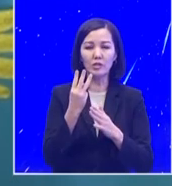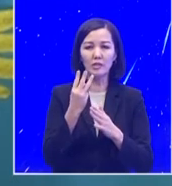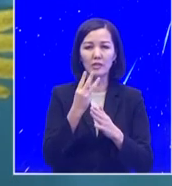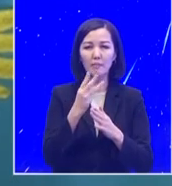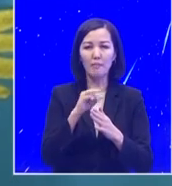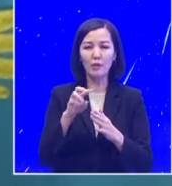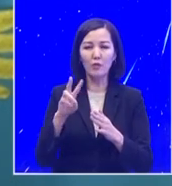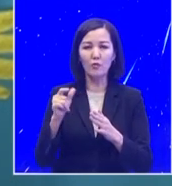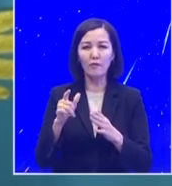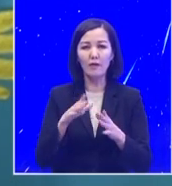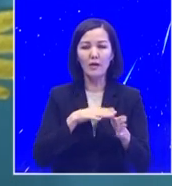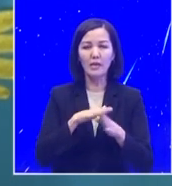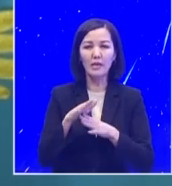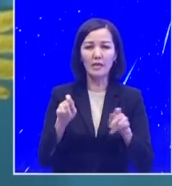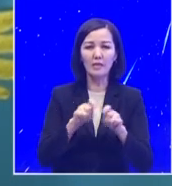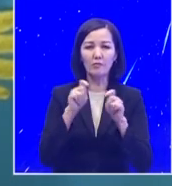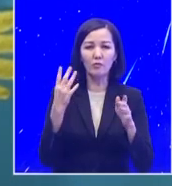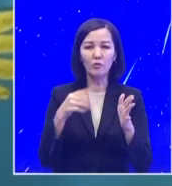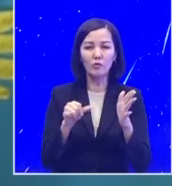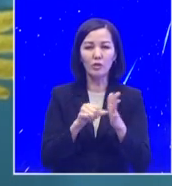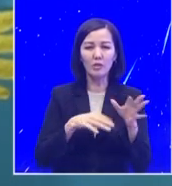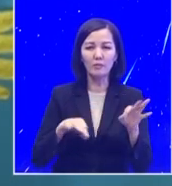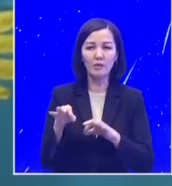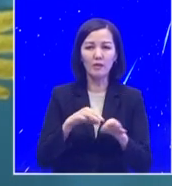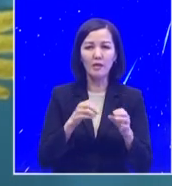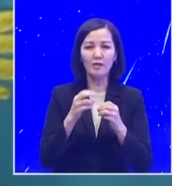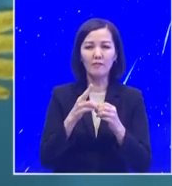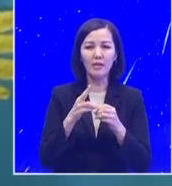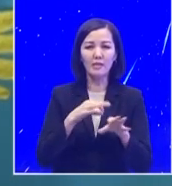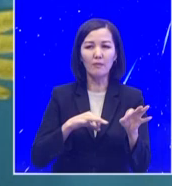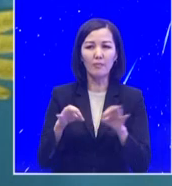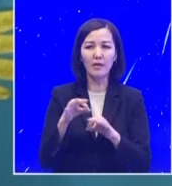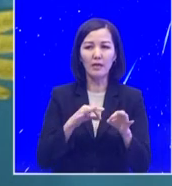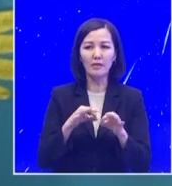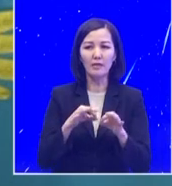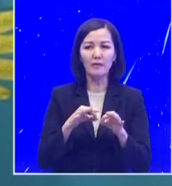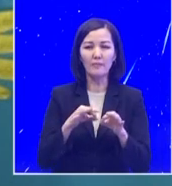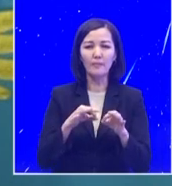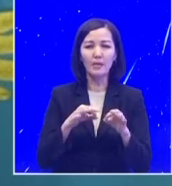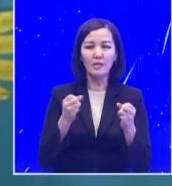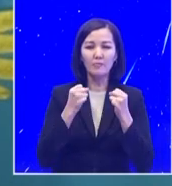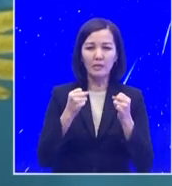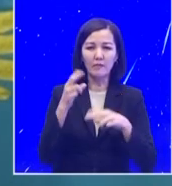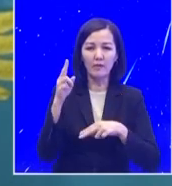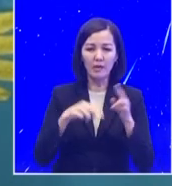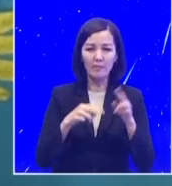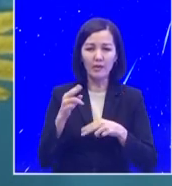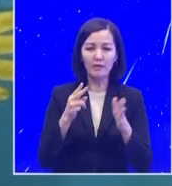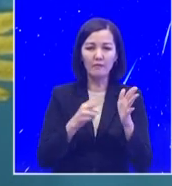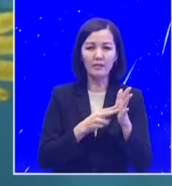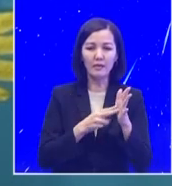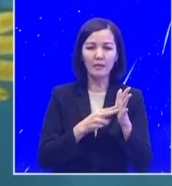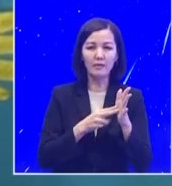тенге реализовано 46 проектов, из них 12 проектов по строительству спортивных объектов, 7